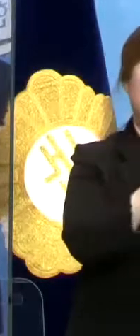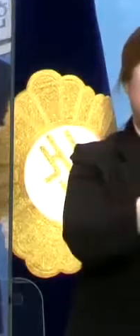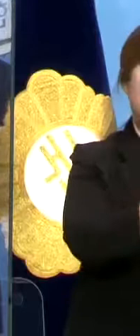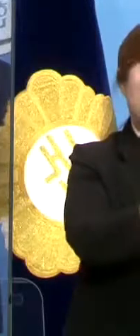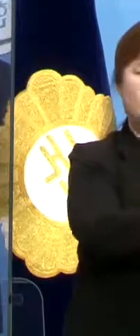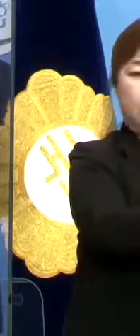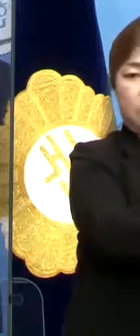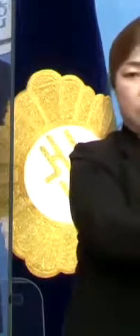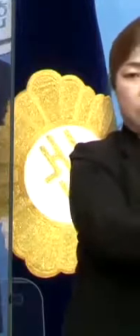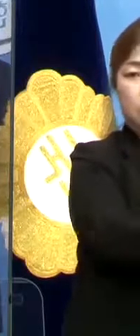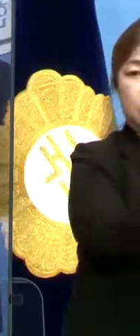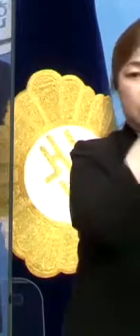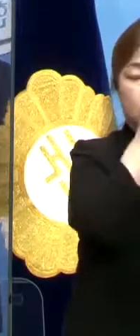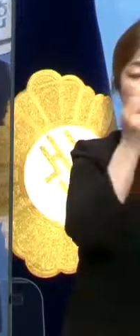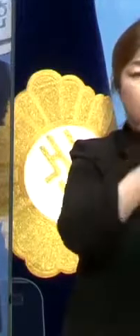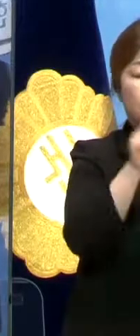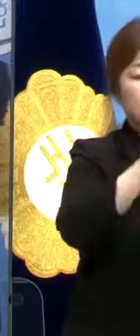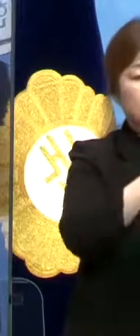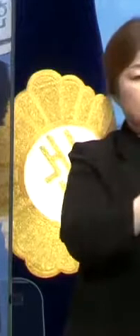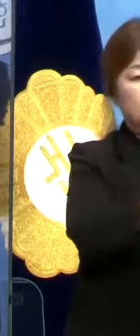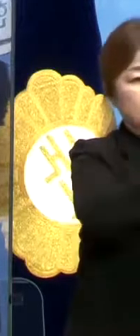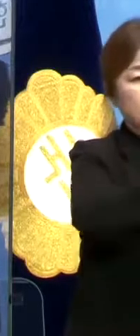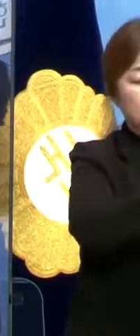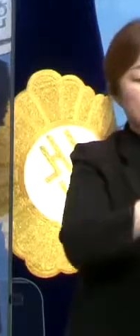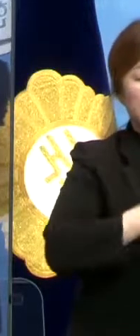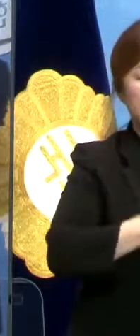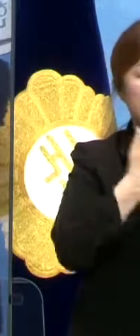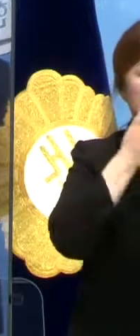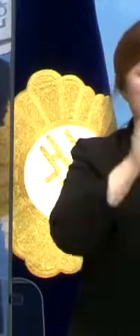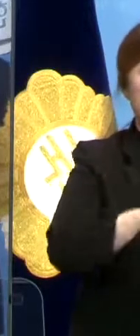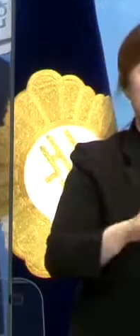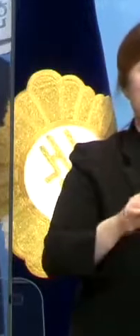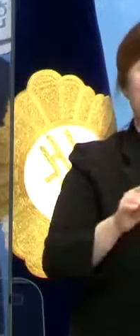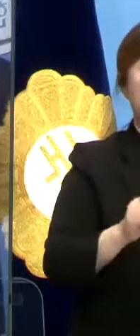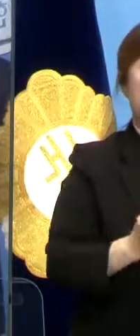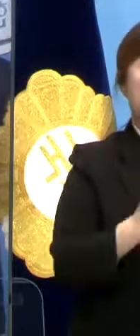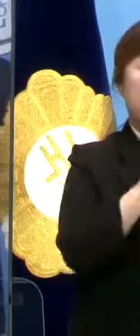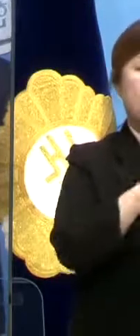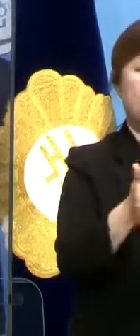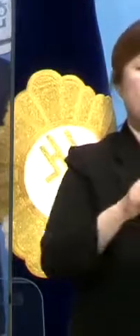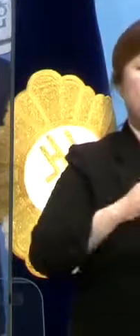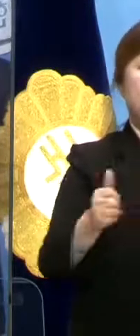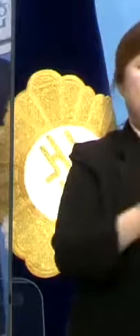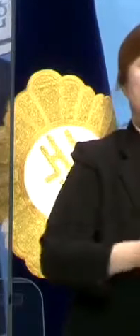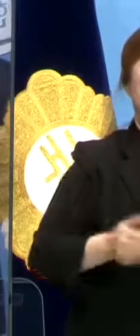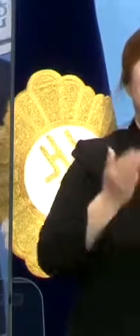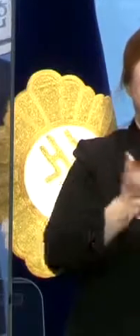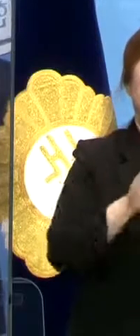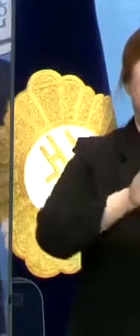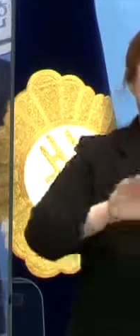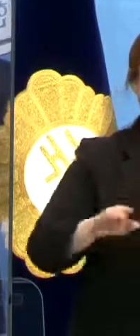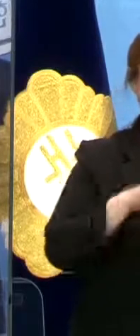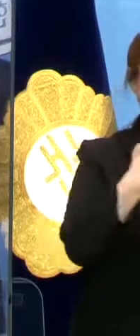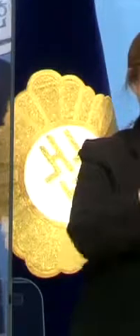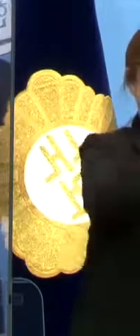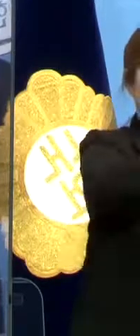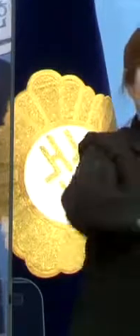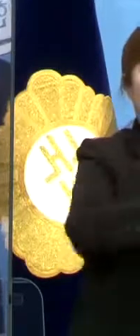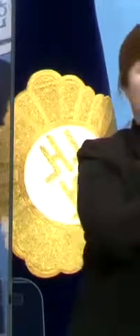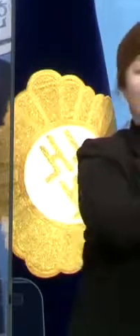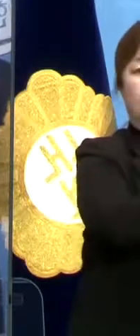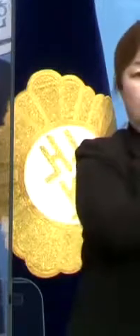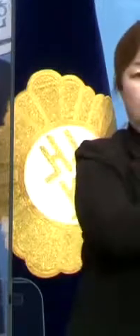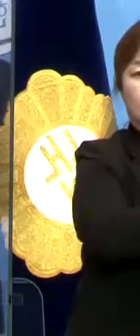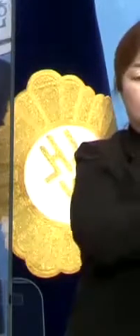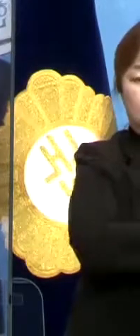거부하고 있으며 무슨 국가 있는지 6에 가로 자 배치기 를 제외하고 별도로 만나자고 하고 있다